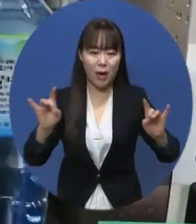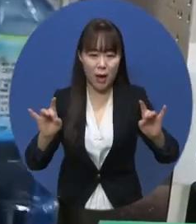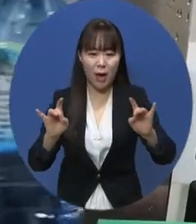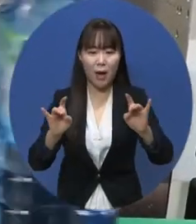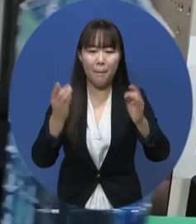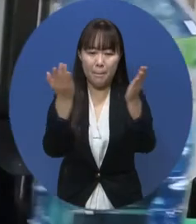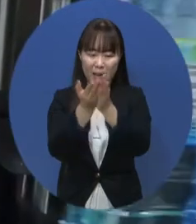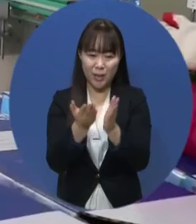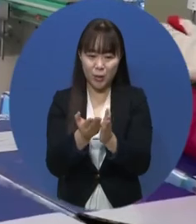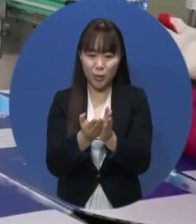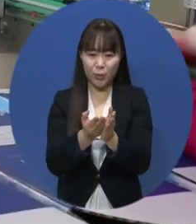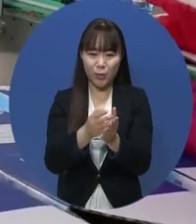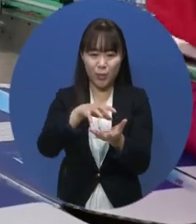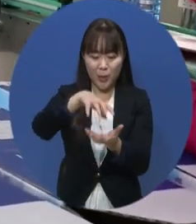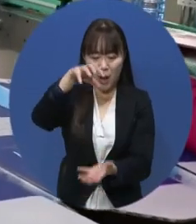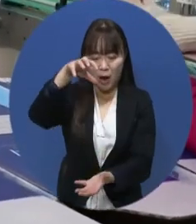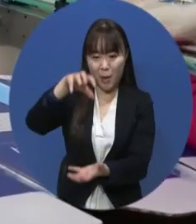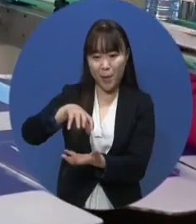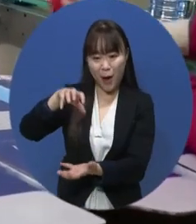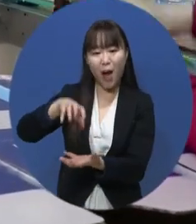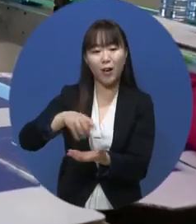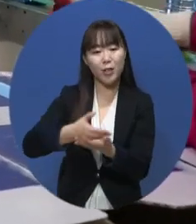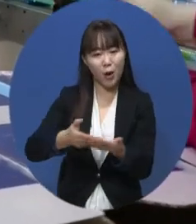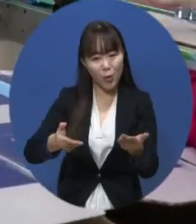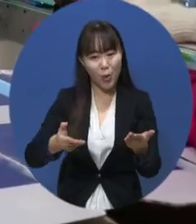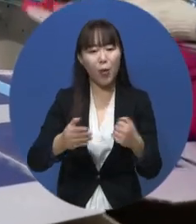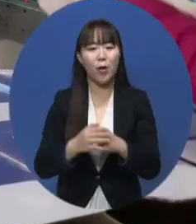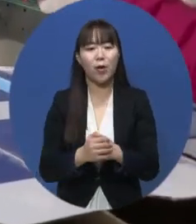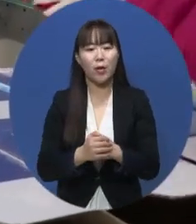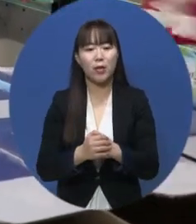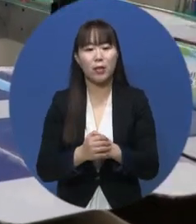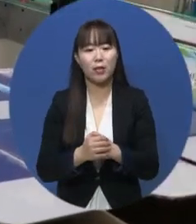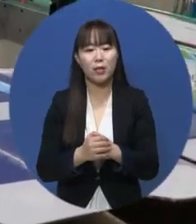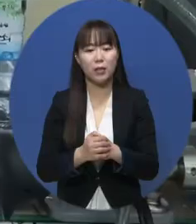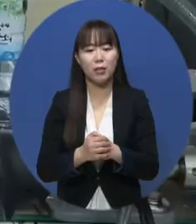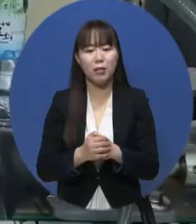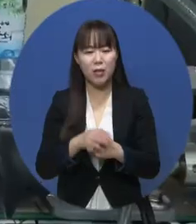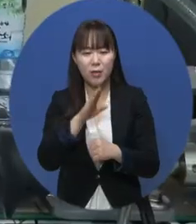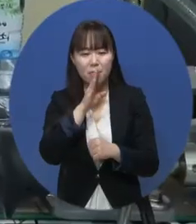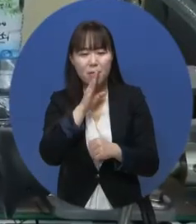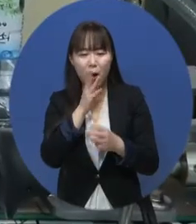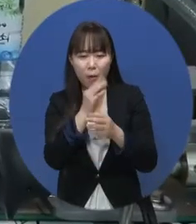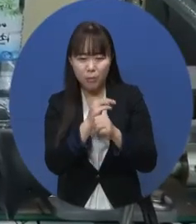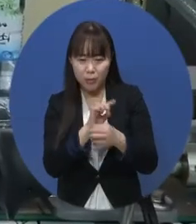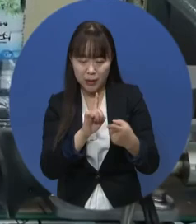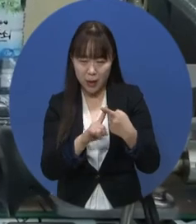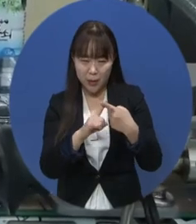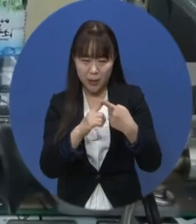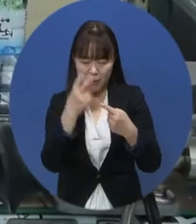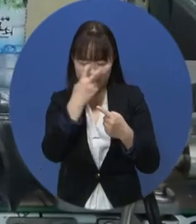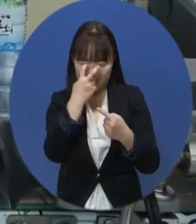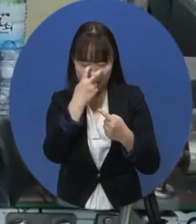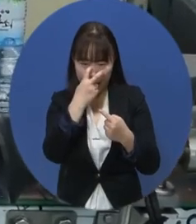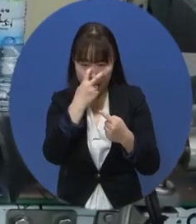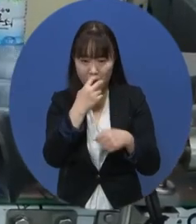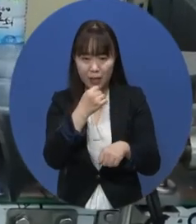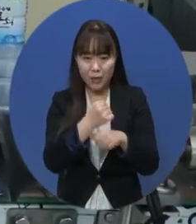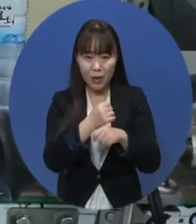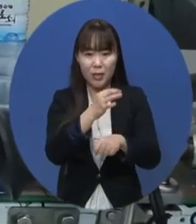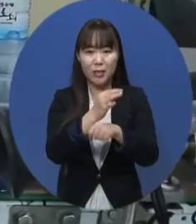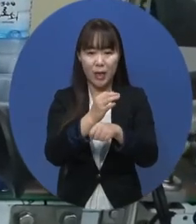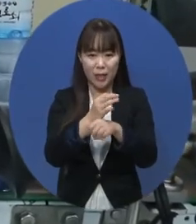채취량에 맞춰 용기를 공급하고 정제 일자 등 엄격한 품질 관리로